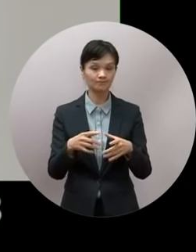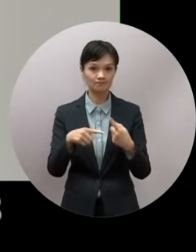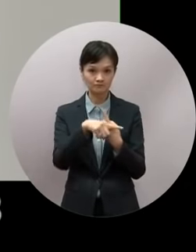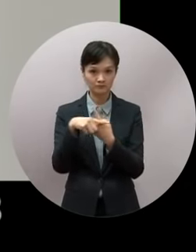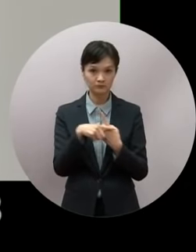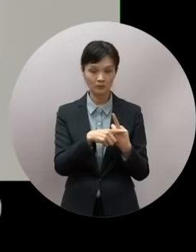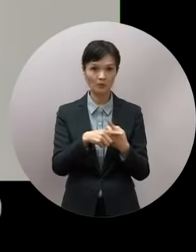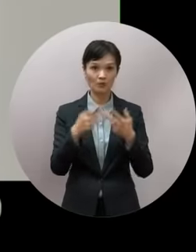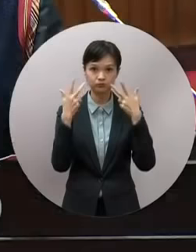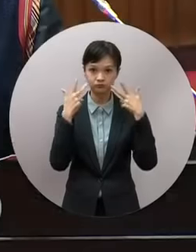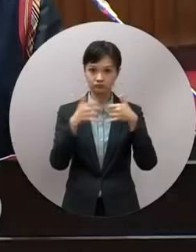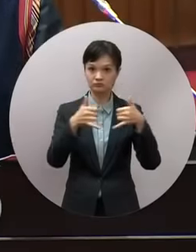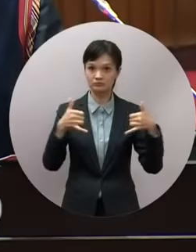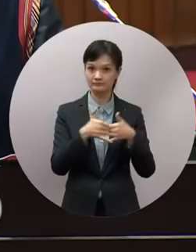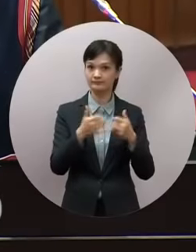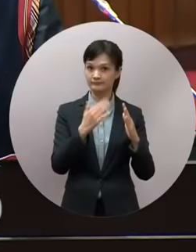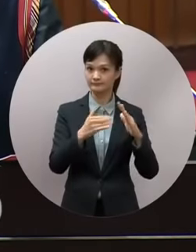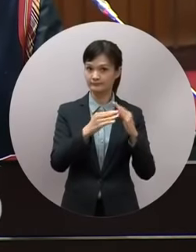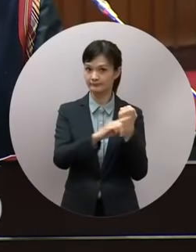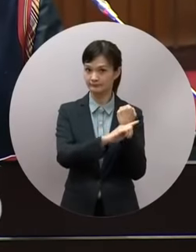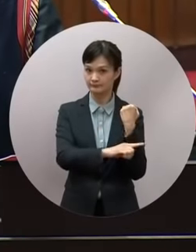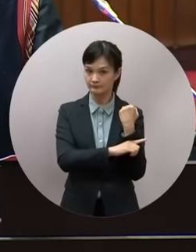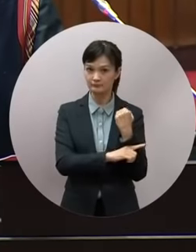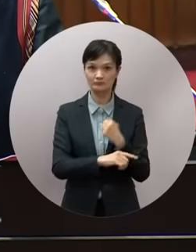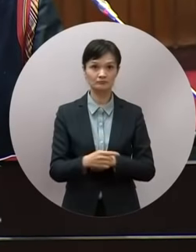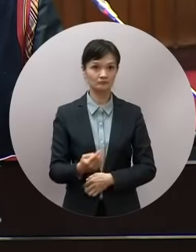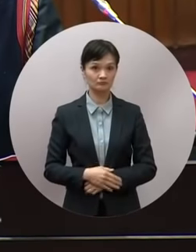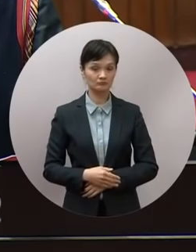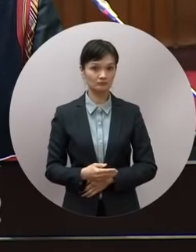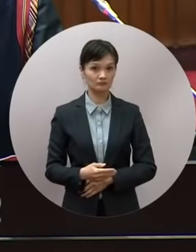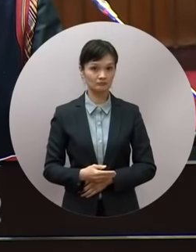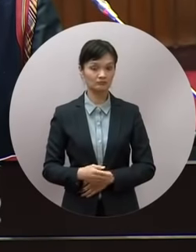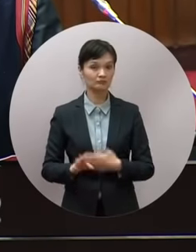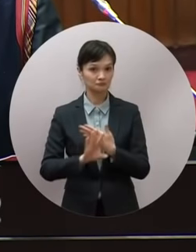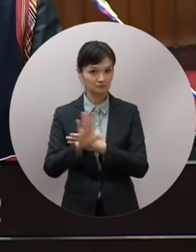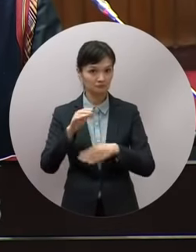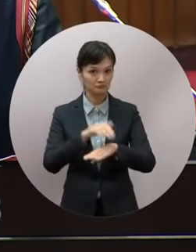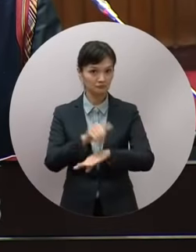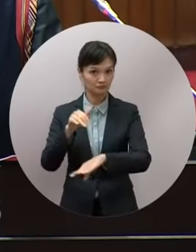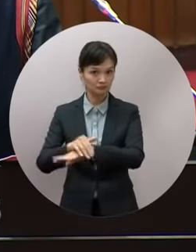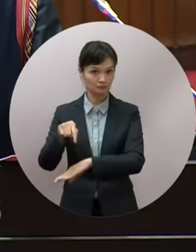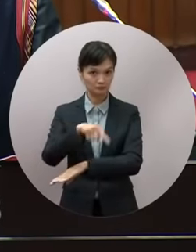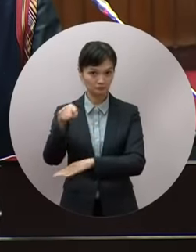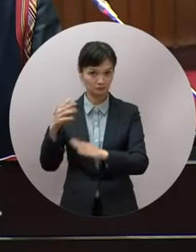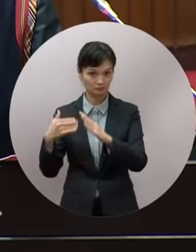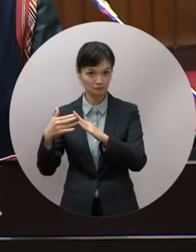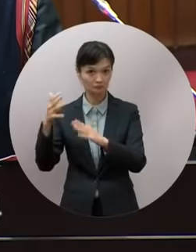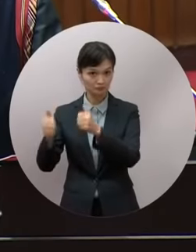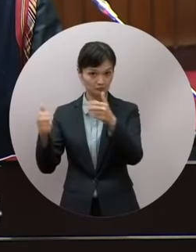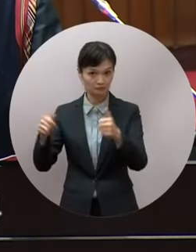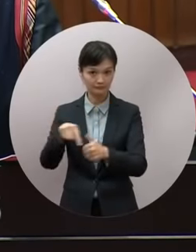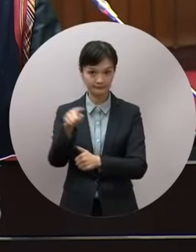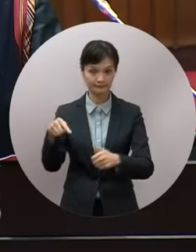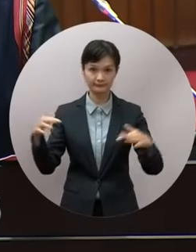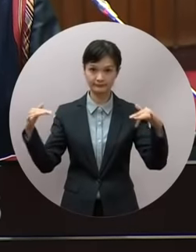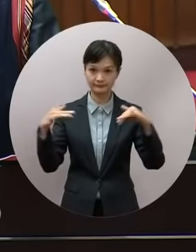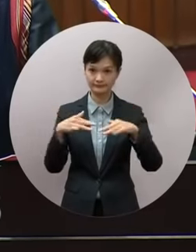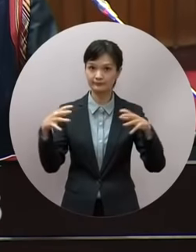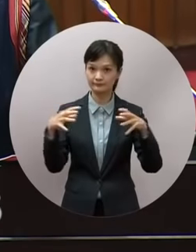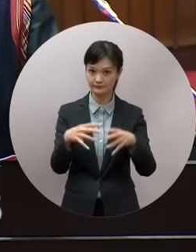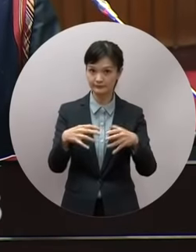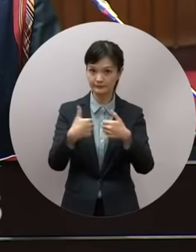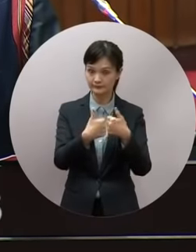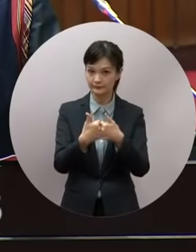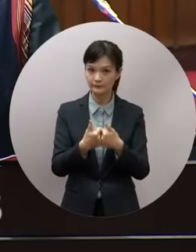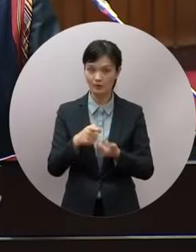以来关心原住民教育付出贡献心力的专家学者校长们，他们都提出了非常多